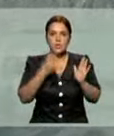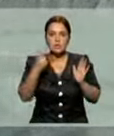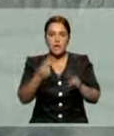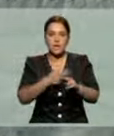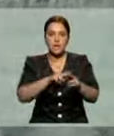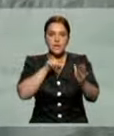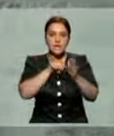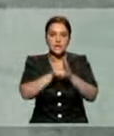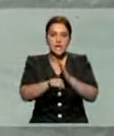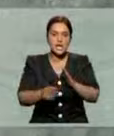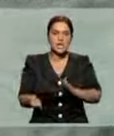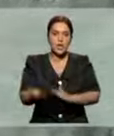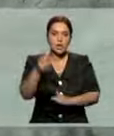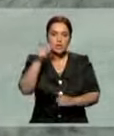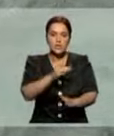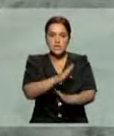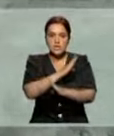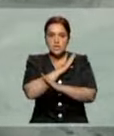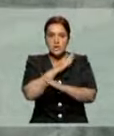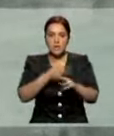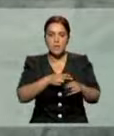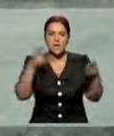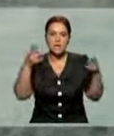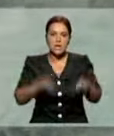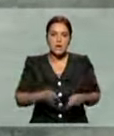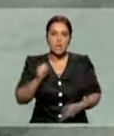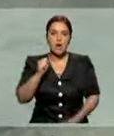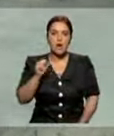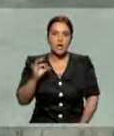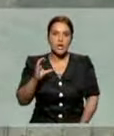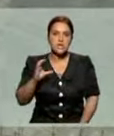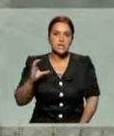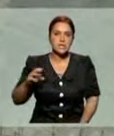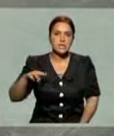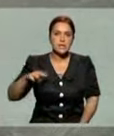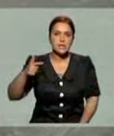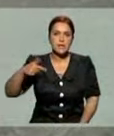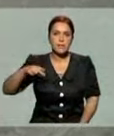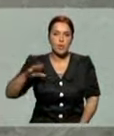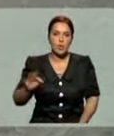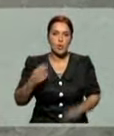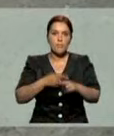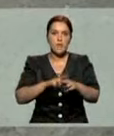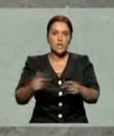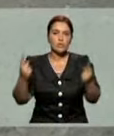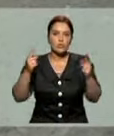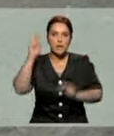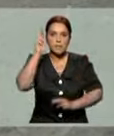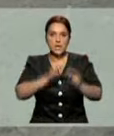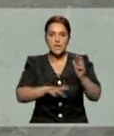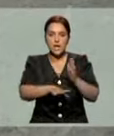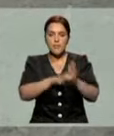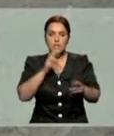кабине трактора люди скончались от полученных травм. Напомню, АО ССГПО – ведущее предприятие по добыче и